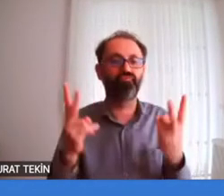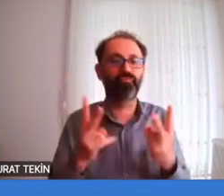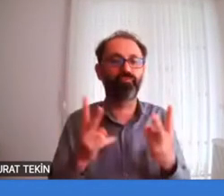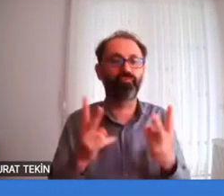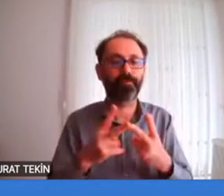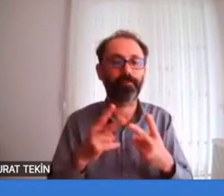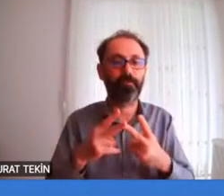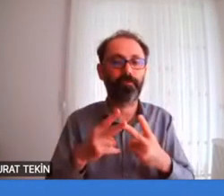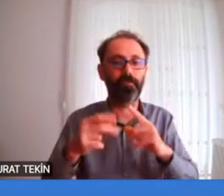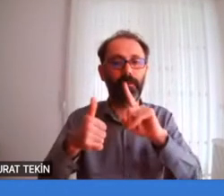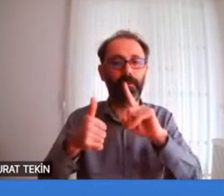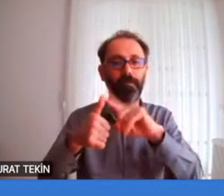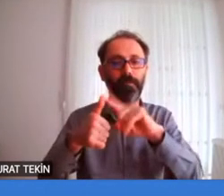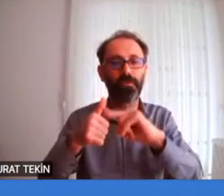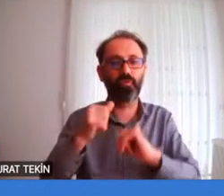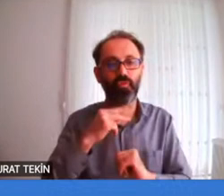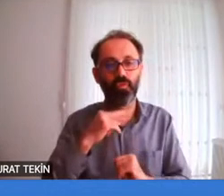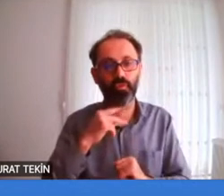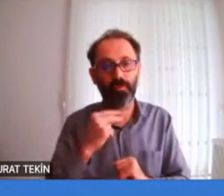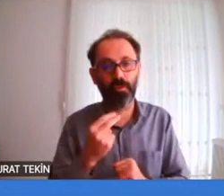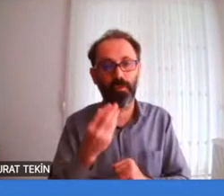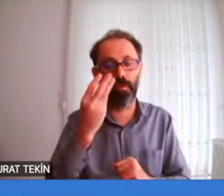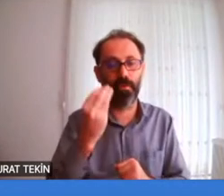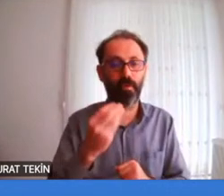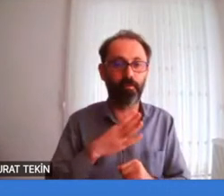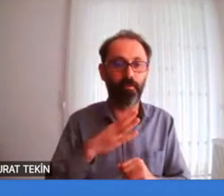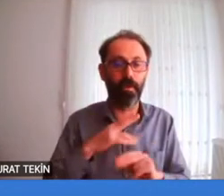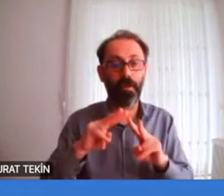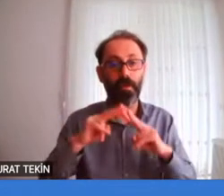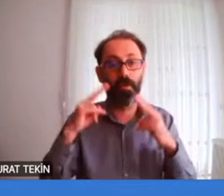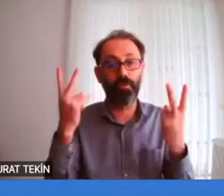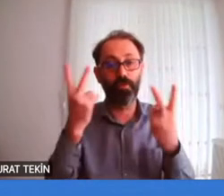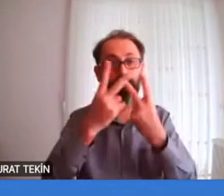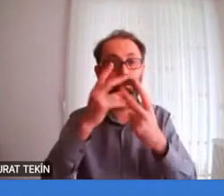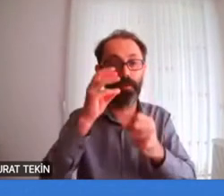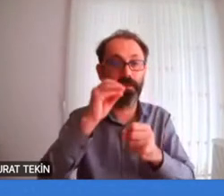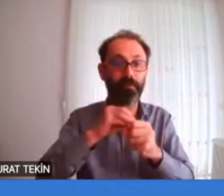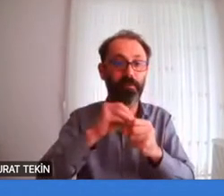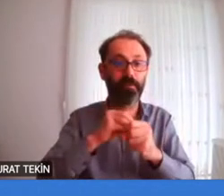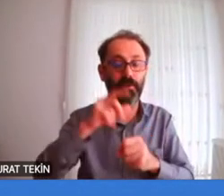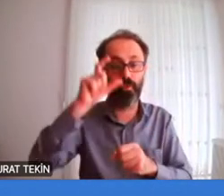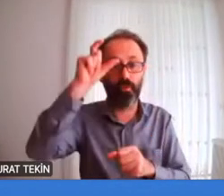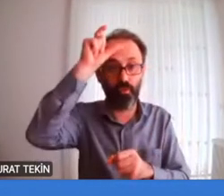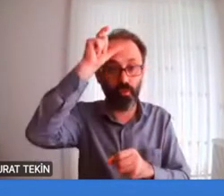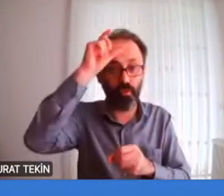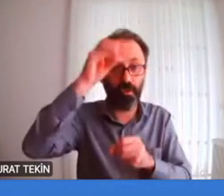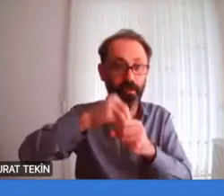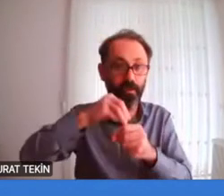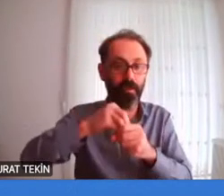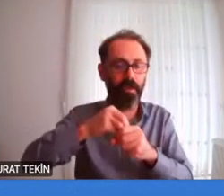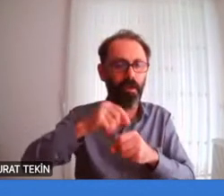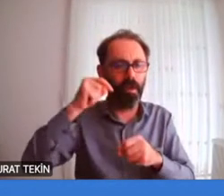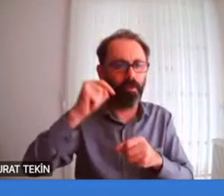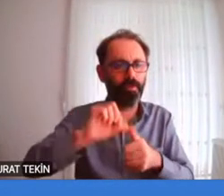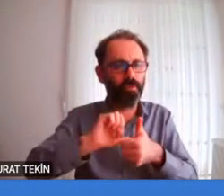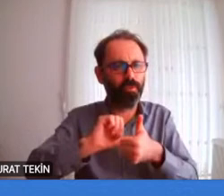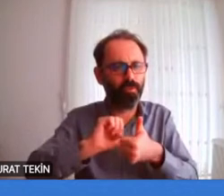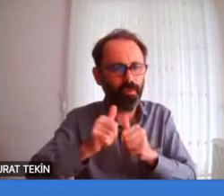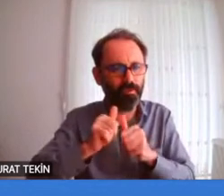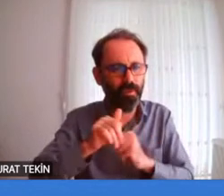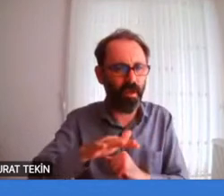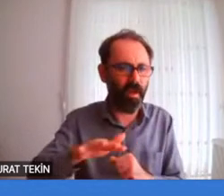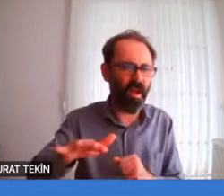bir numarası durumuna geldik. O yüzden de hem dünya çapında hem ülkemiz çapında bu alanı çok iyi şekilde